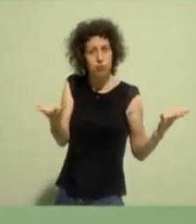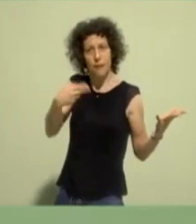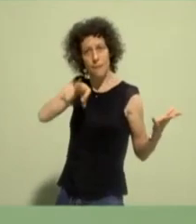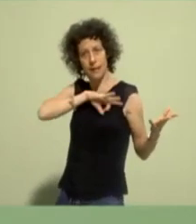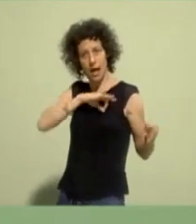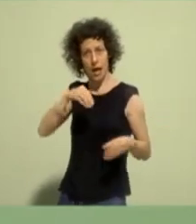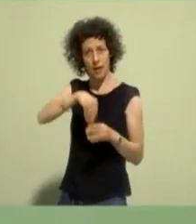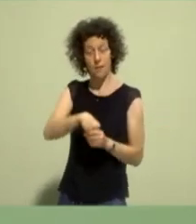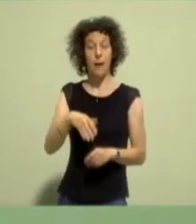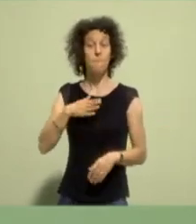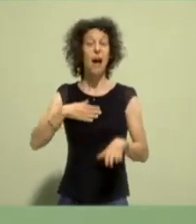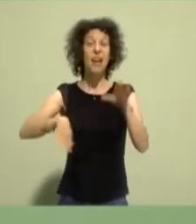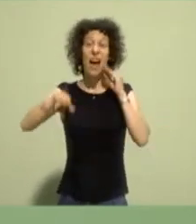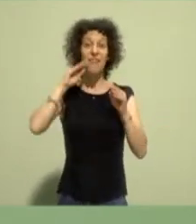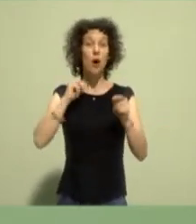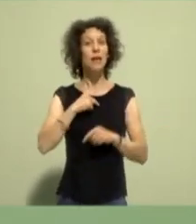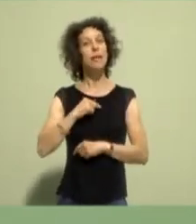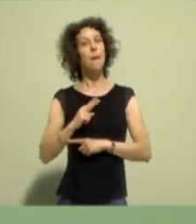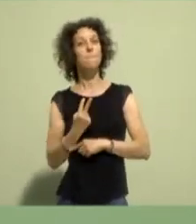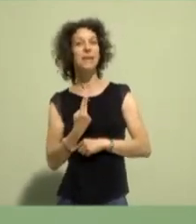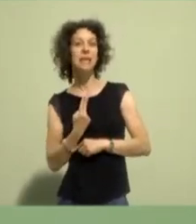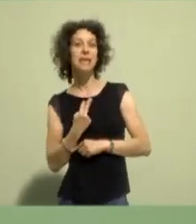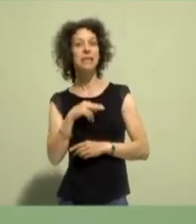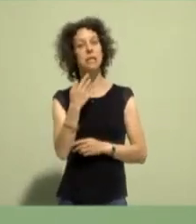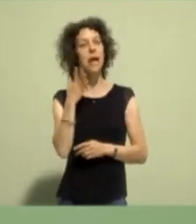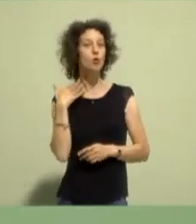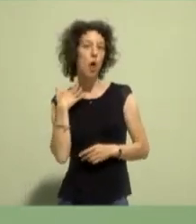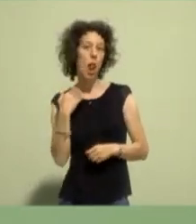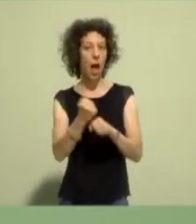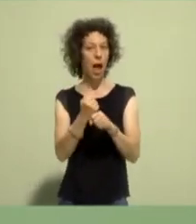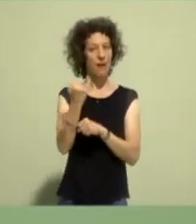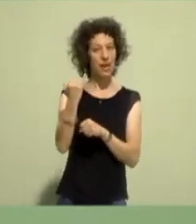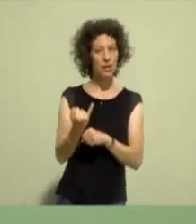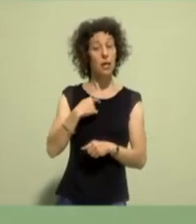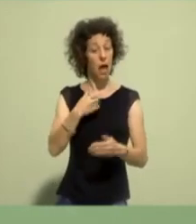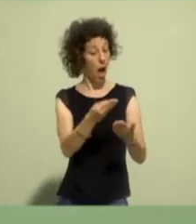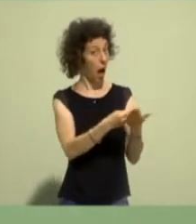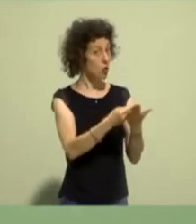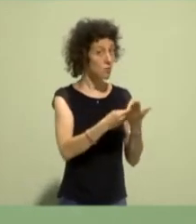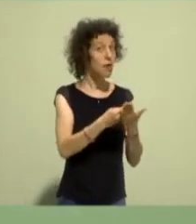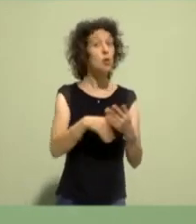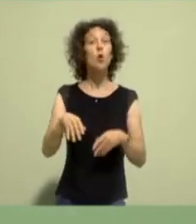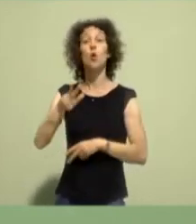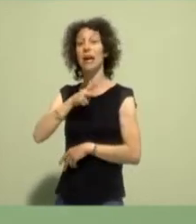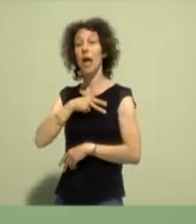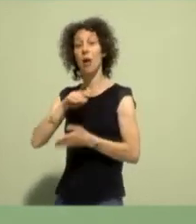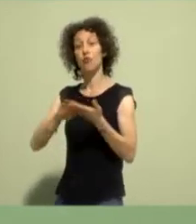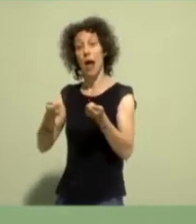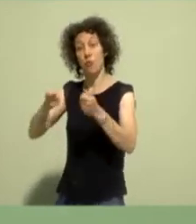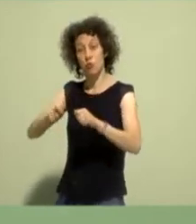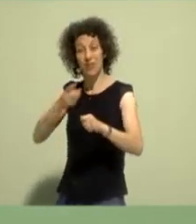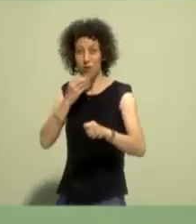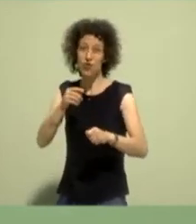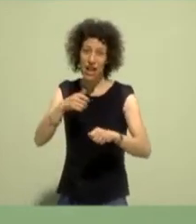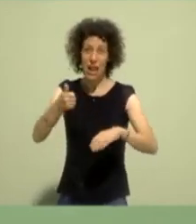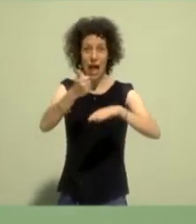möchte ich meinen Erfahrungsschatz als bisexuelles Arbeiterkind mit einer Ausbildung und einem Realschulabschluss in diesen Landesvorstand einbringen. Ich möchte